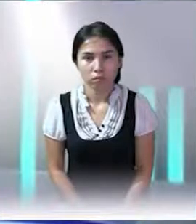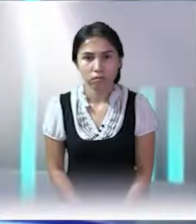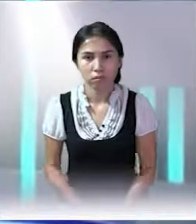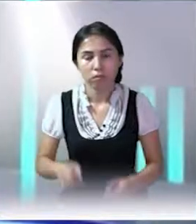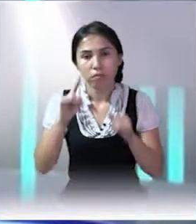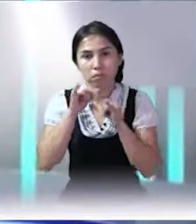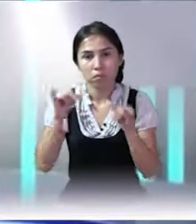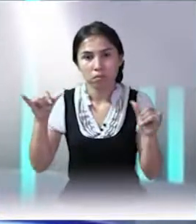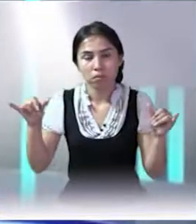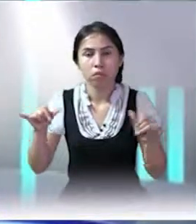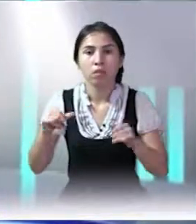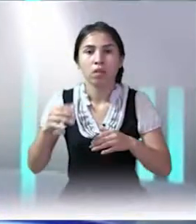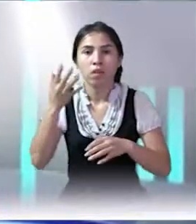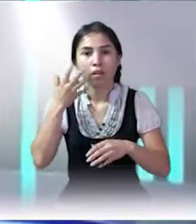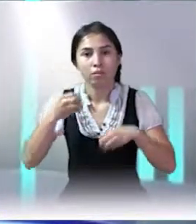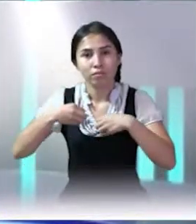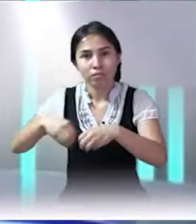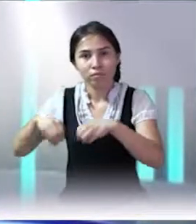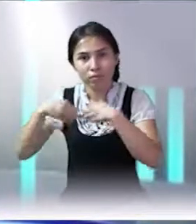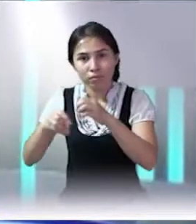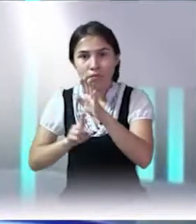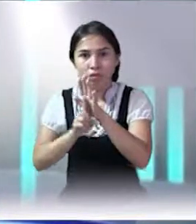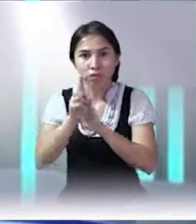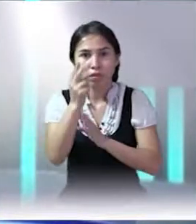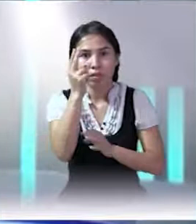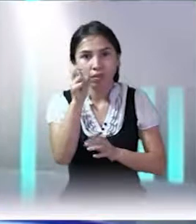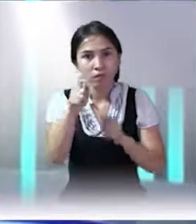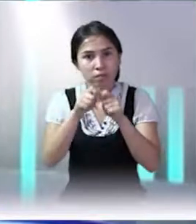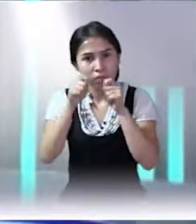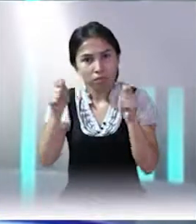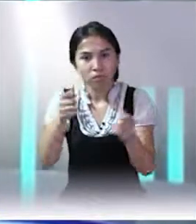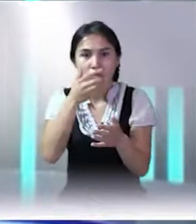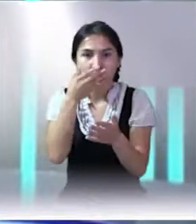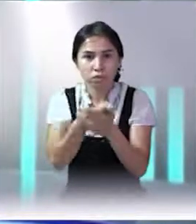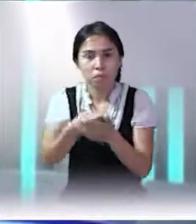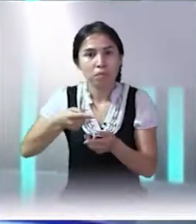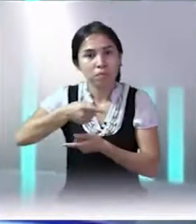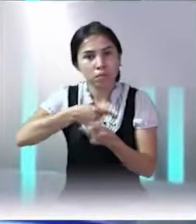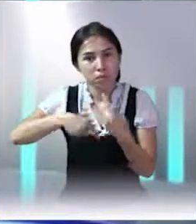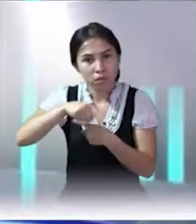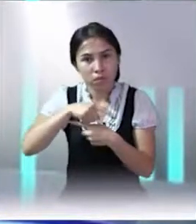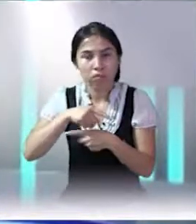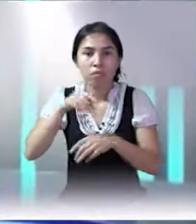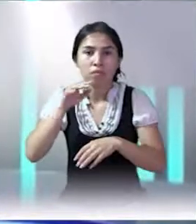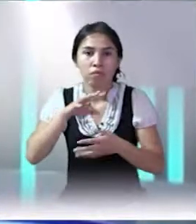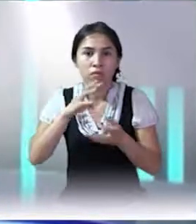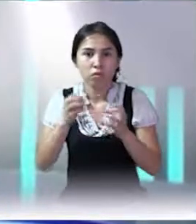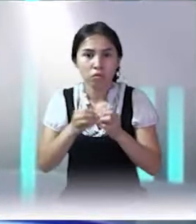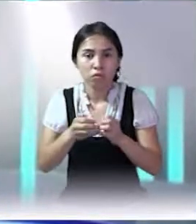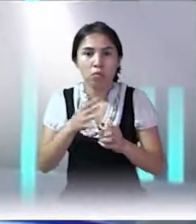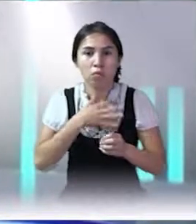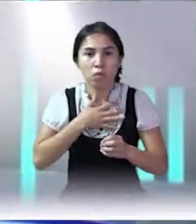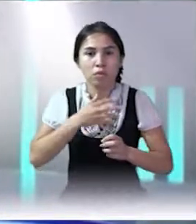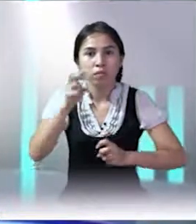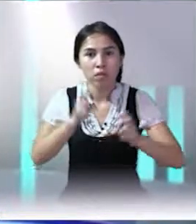Все больше примеров на селе, когда крестьяне открывают небольшие цеха, занимаются выпуском сельхозпродукции, заполняя таким образом местный рынок и